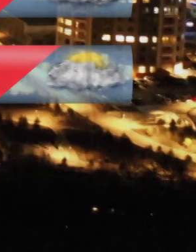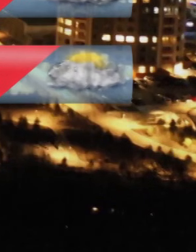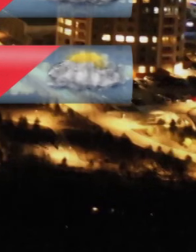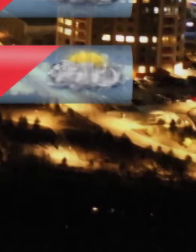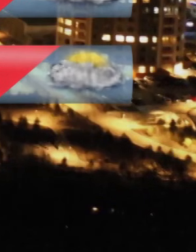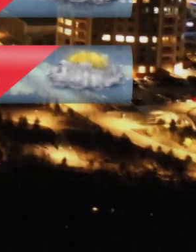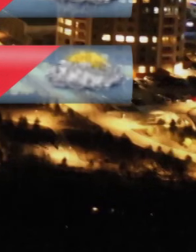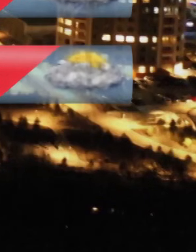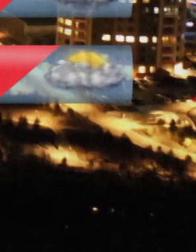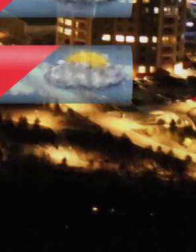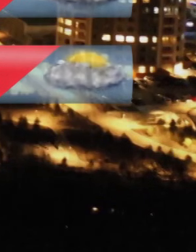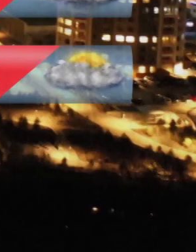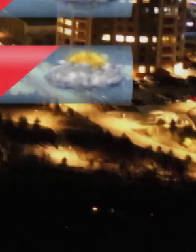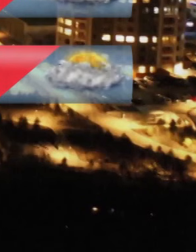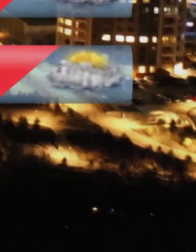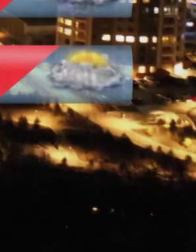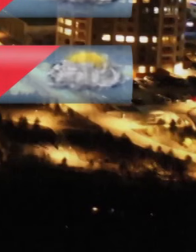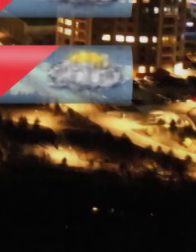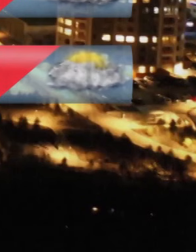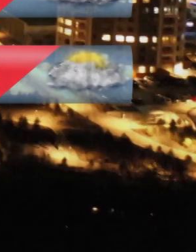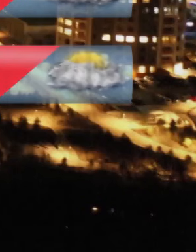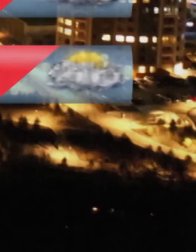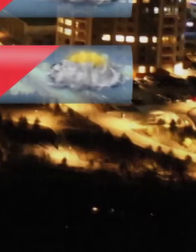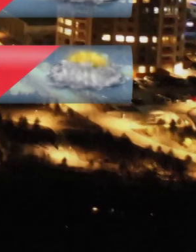мэдээллийг танилцууллаа. Анхаарал хандуулсанд баярлалаа.